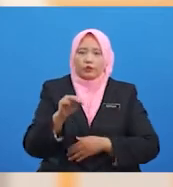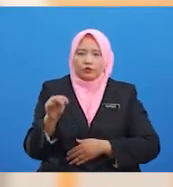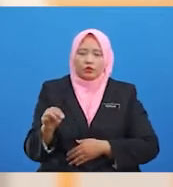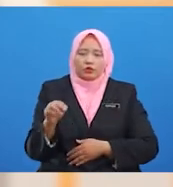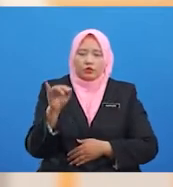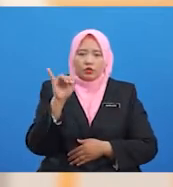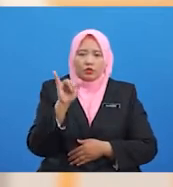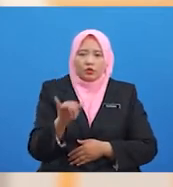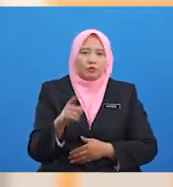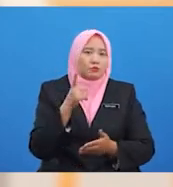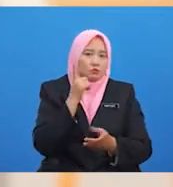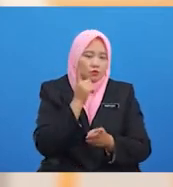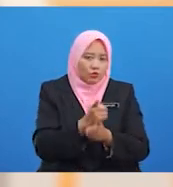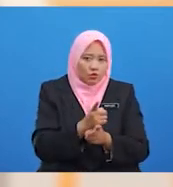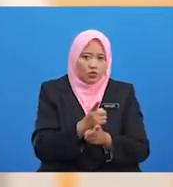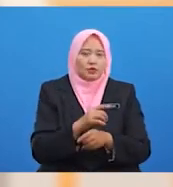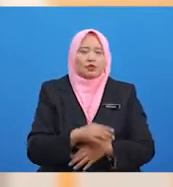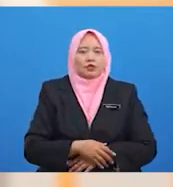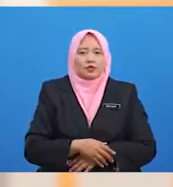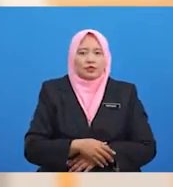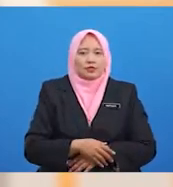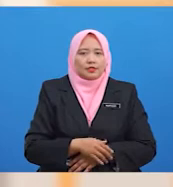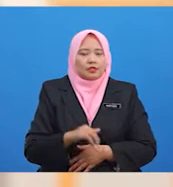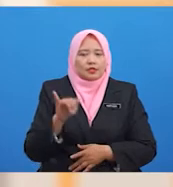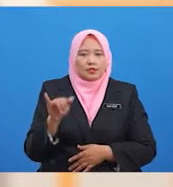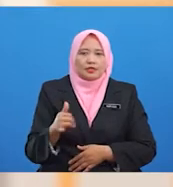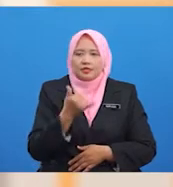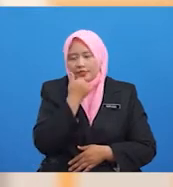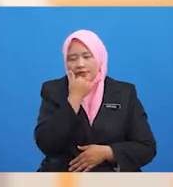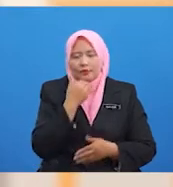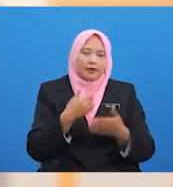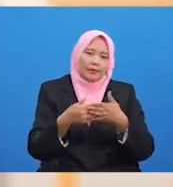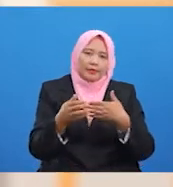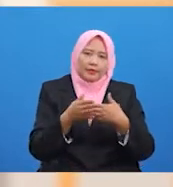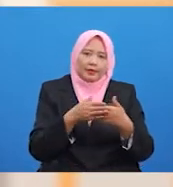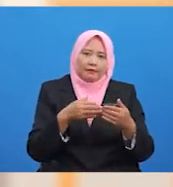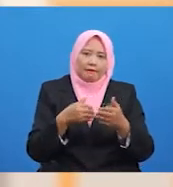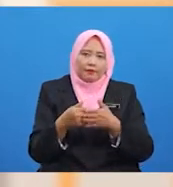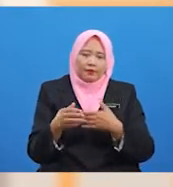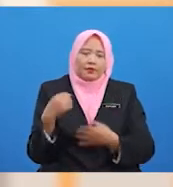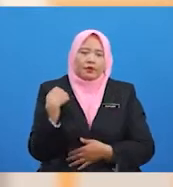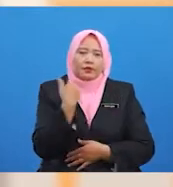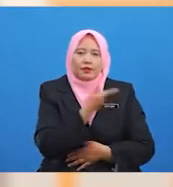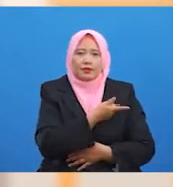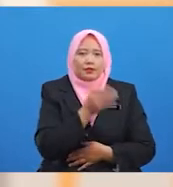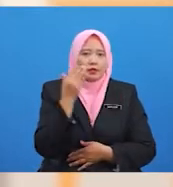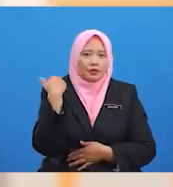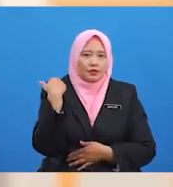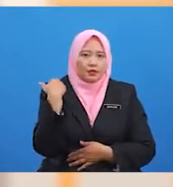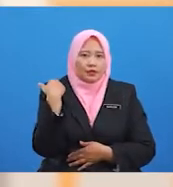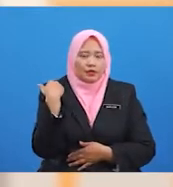berjaya menjawab dengan betul. Yang salah, tidak mengapa kerana kita akan